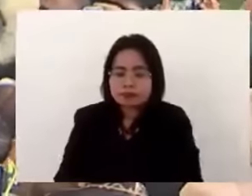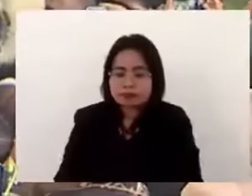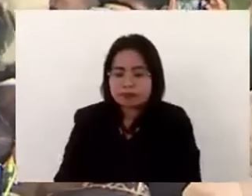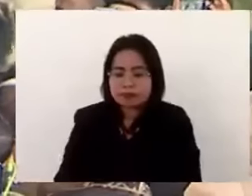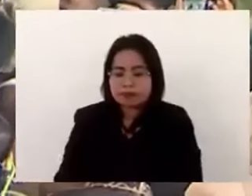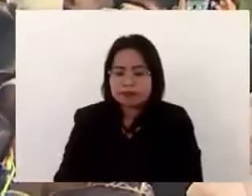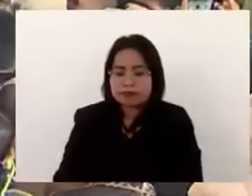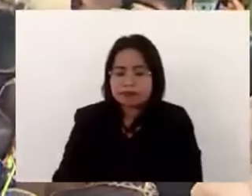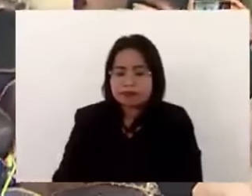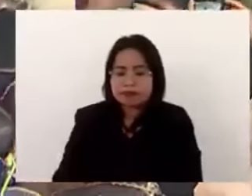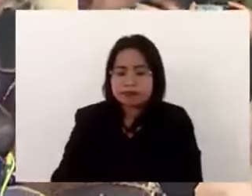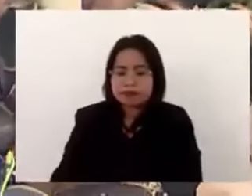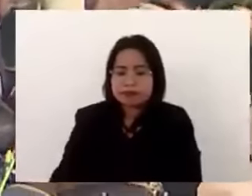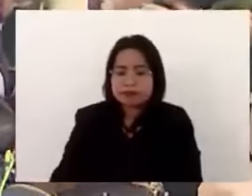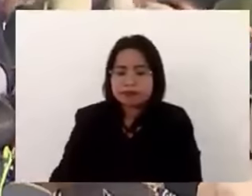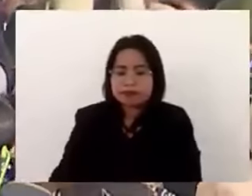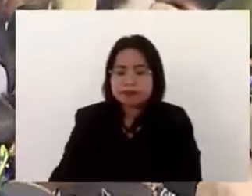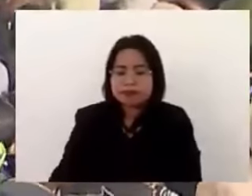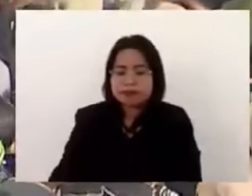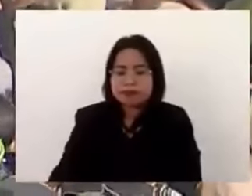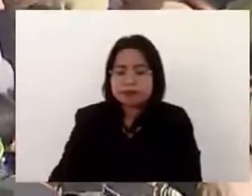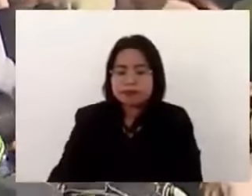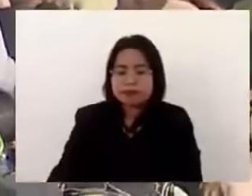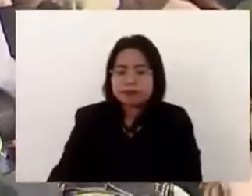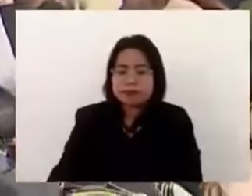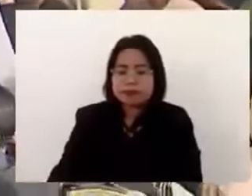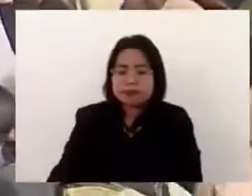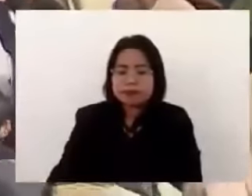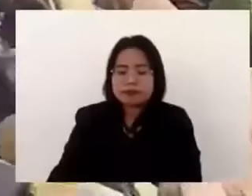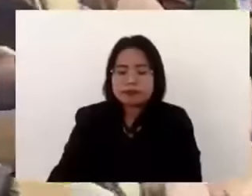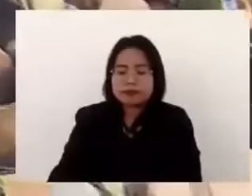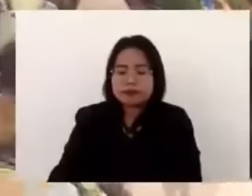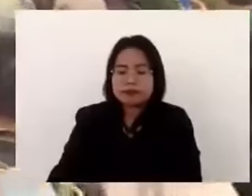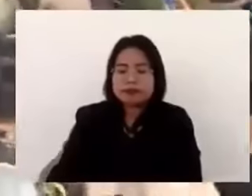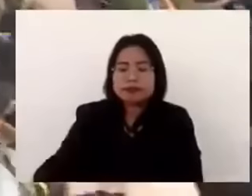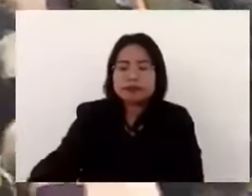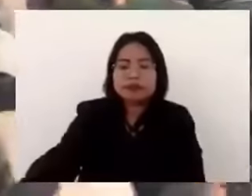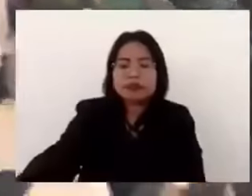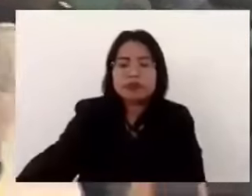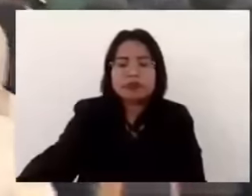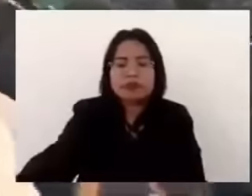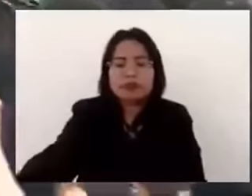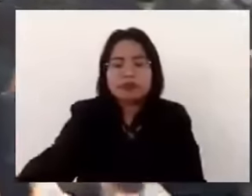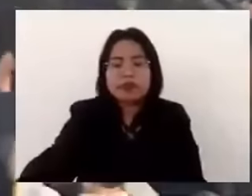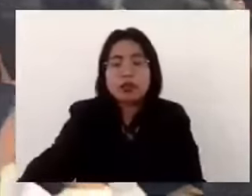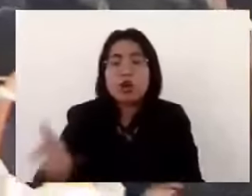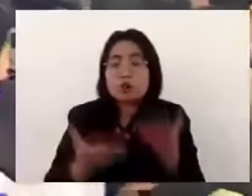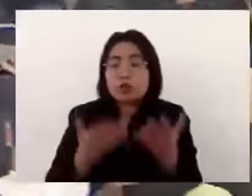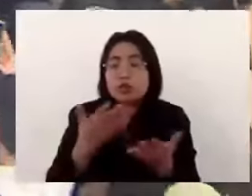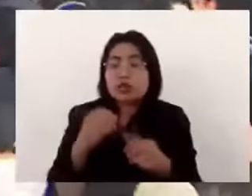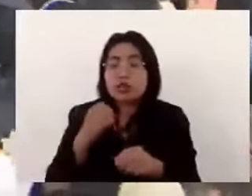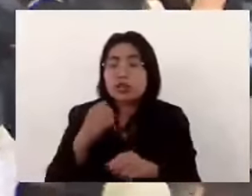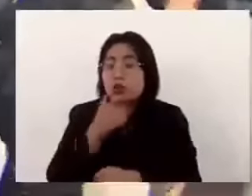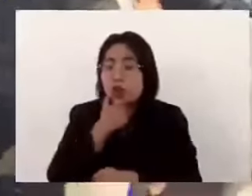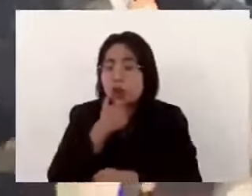makasih baik baik ada yang mau ditahin dari Gus mungk saja